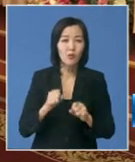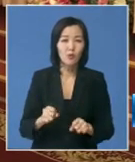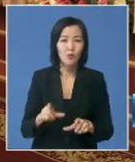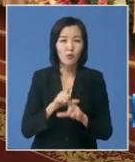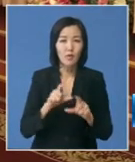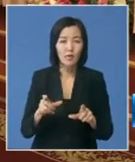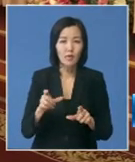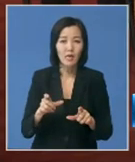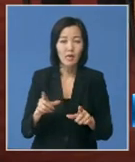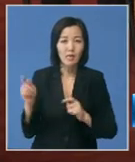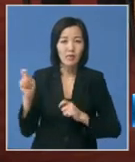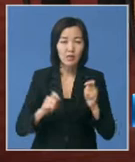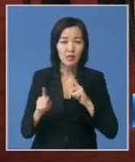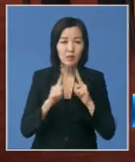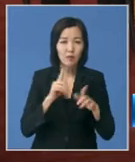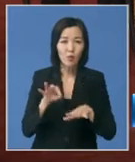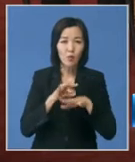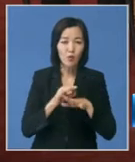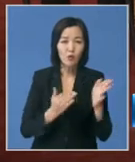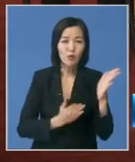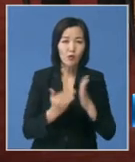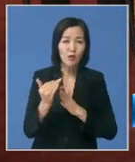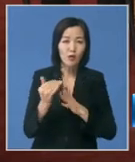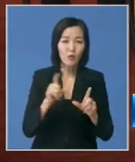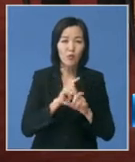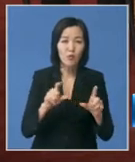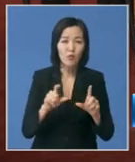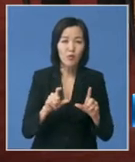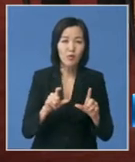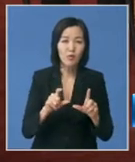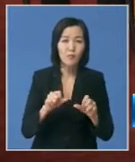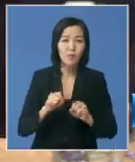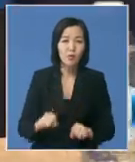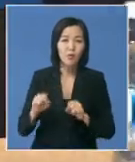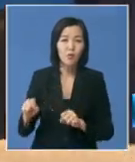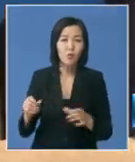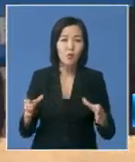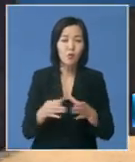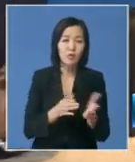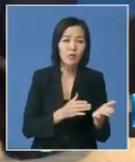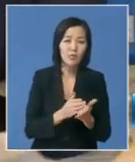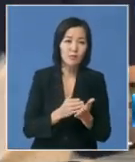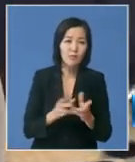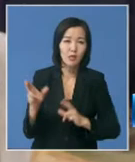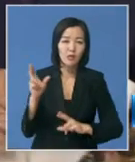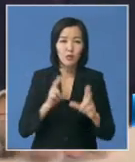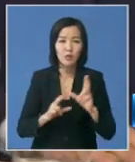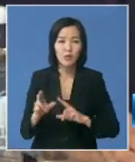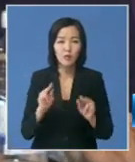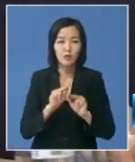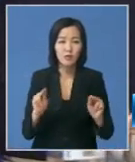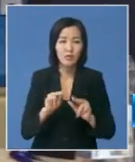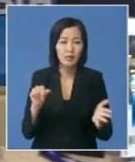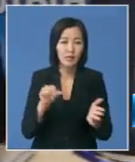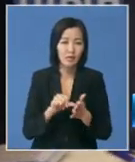ғылыми тәжірибелік конференция өтті. Оған жоғарғы оқу орындарының өкілдері, құқық қорғау органдарының қызметкерлері және студенттер мен